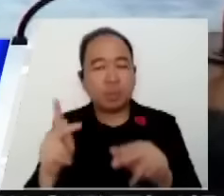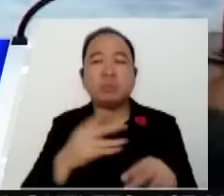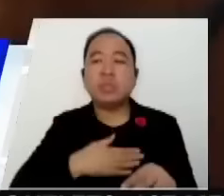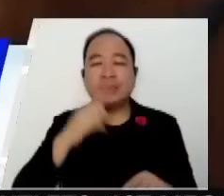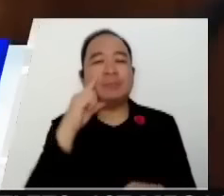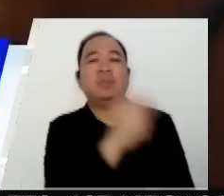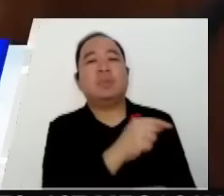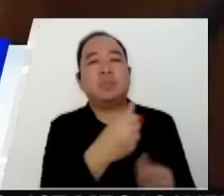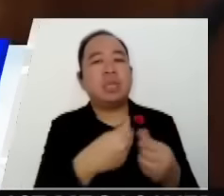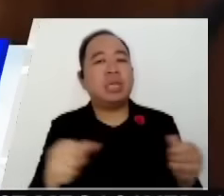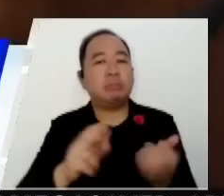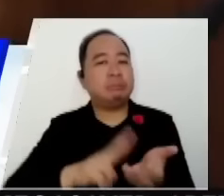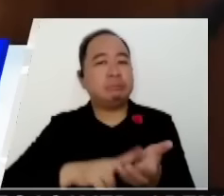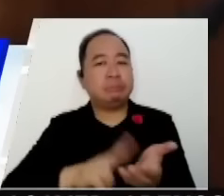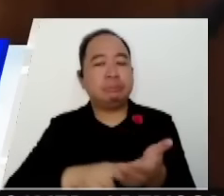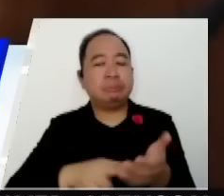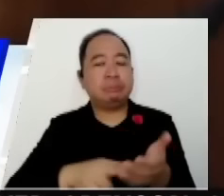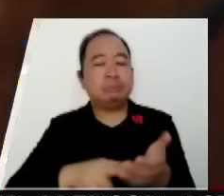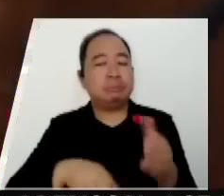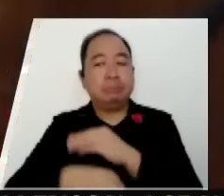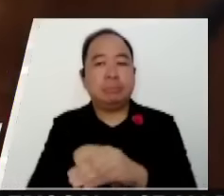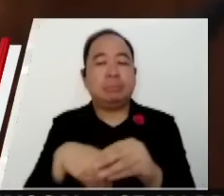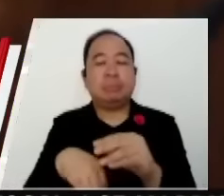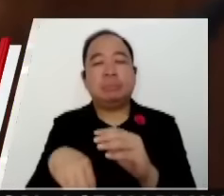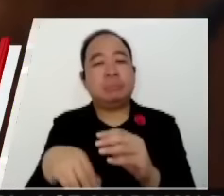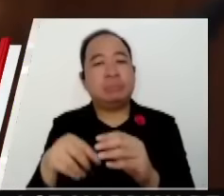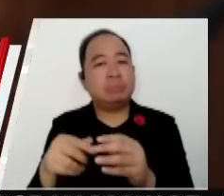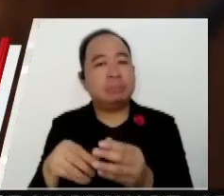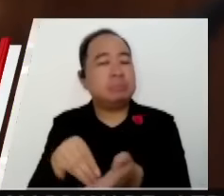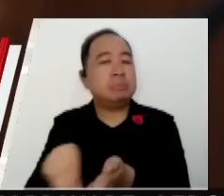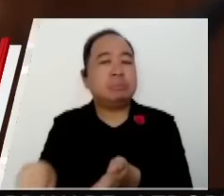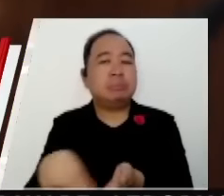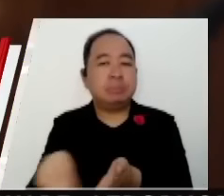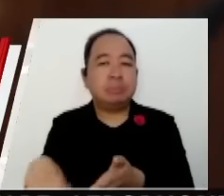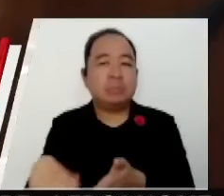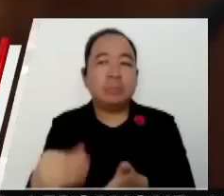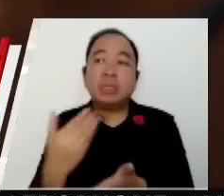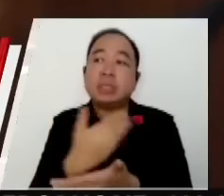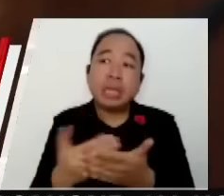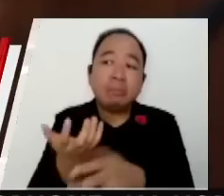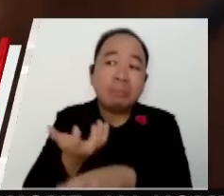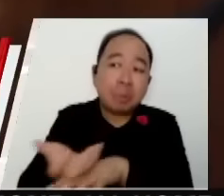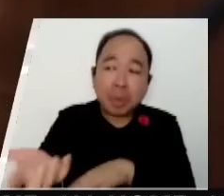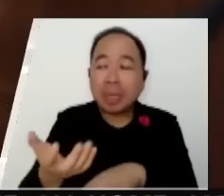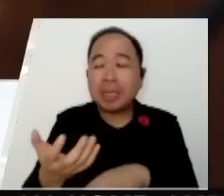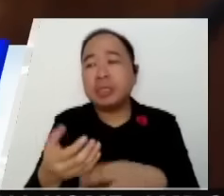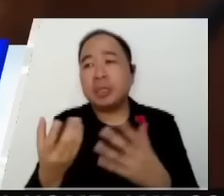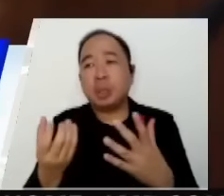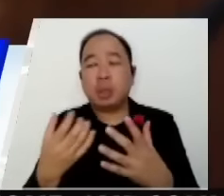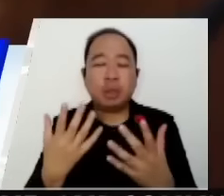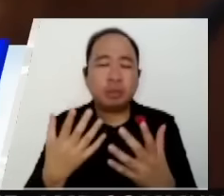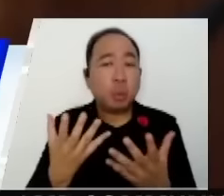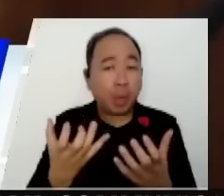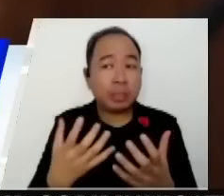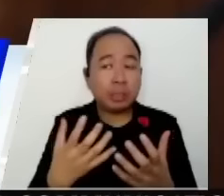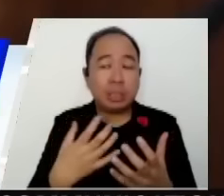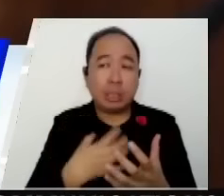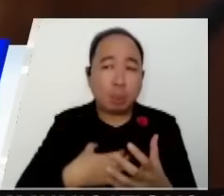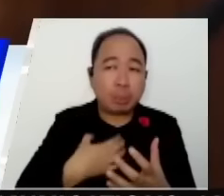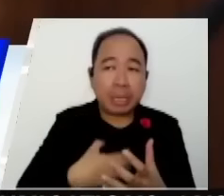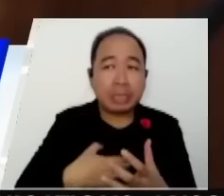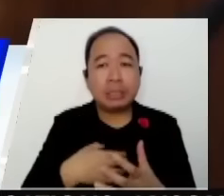change. Kung meron pong nagoyo, nabudol, o gusto nyo pong magreklamo at bawiin ang inyo pong pirma, huwag